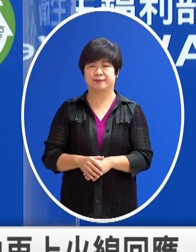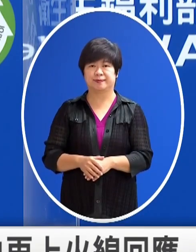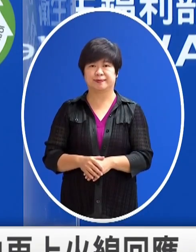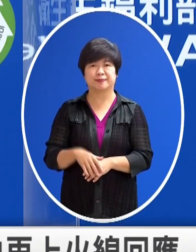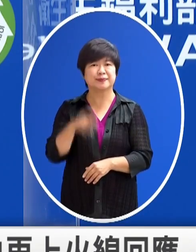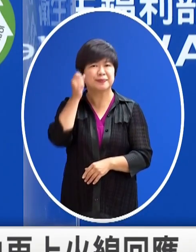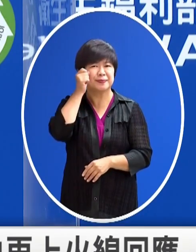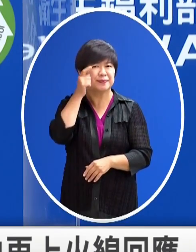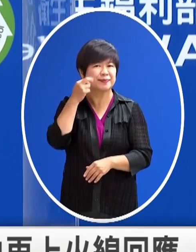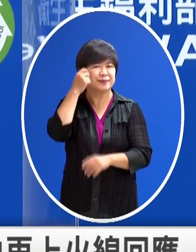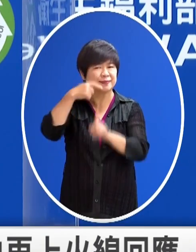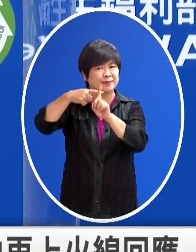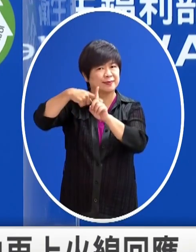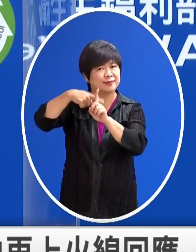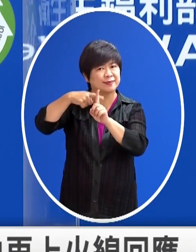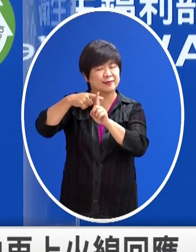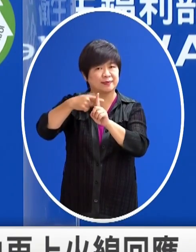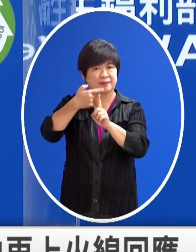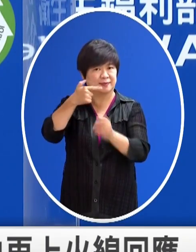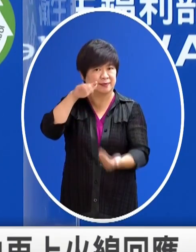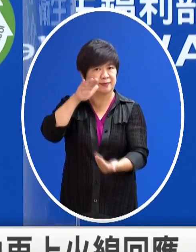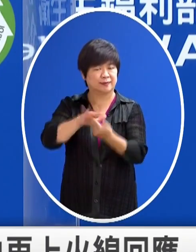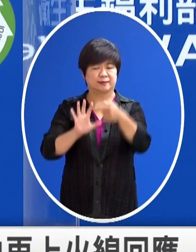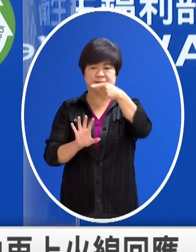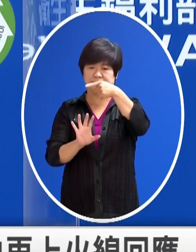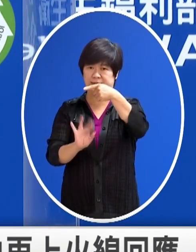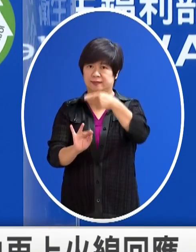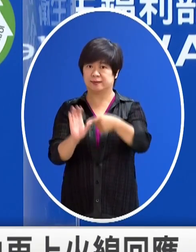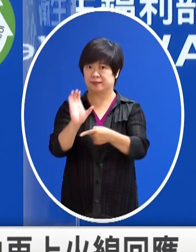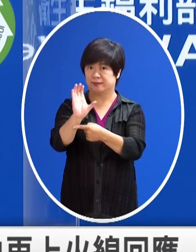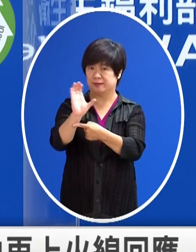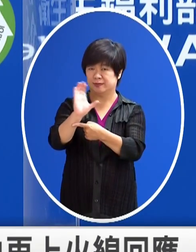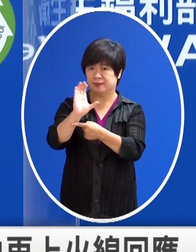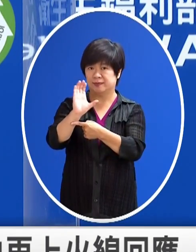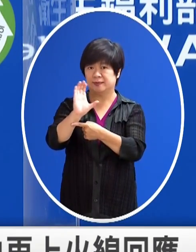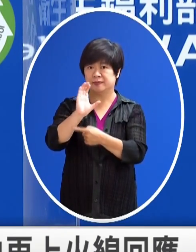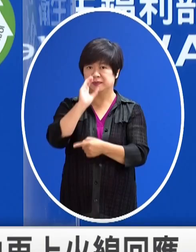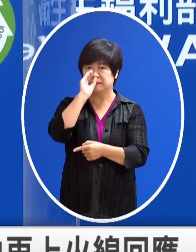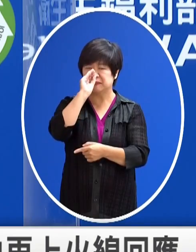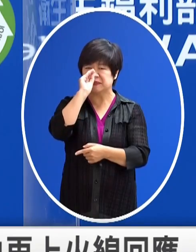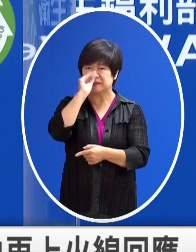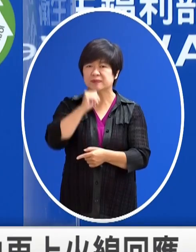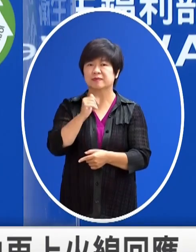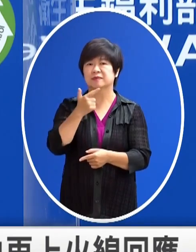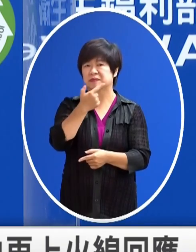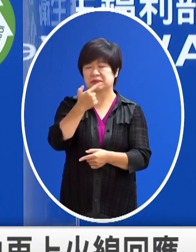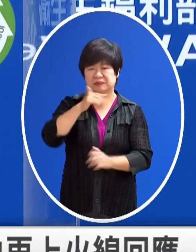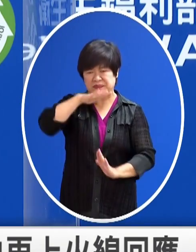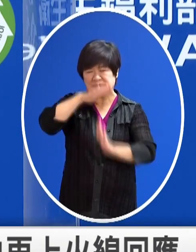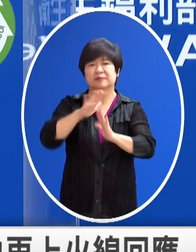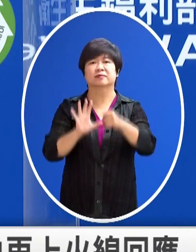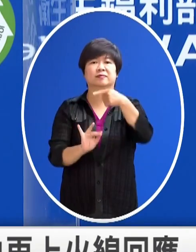而言，大概都是最高大概90%，特异性最高95%。